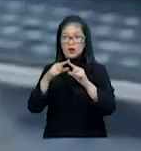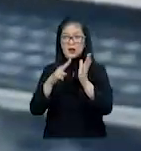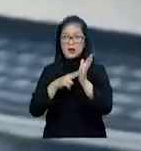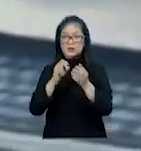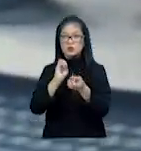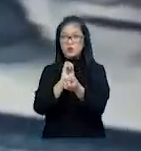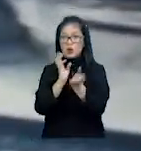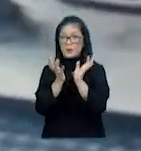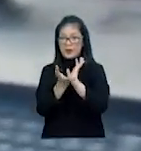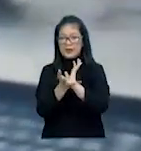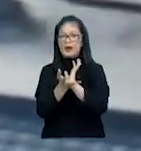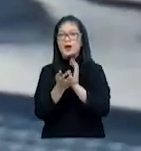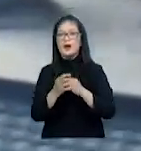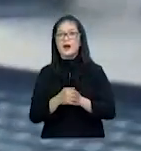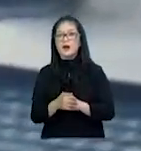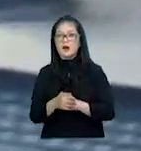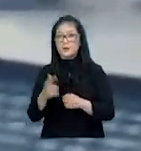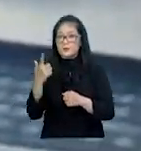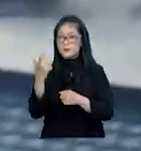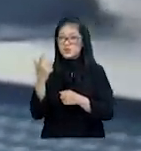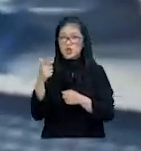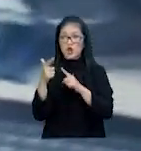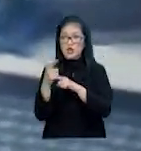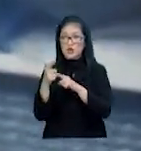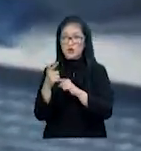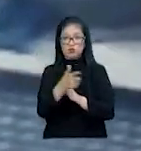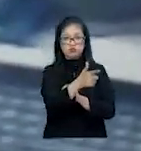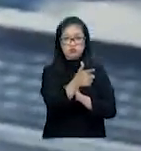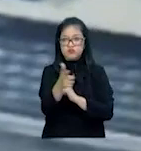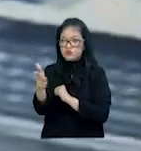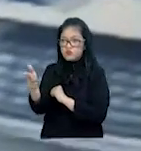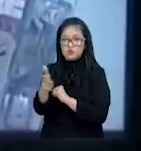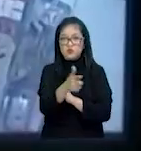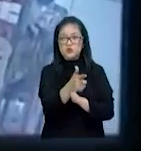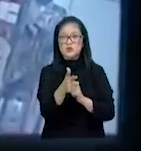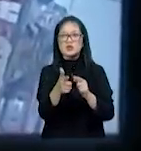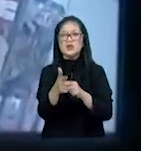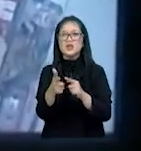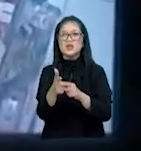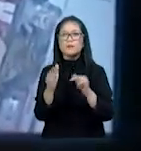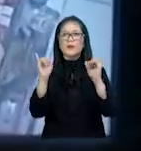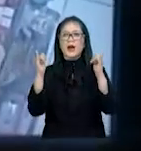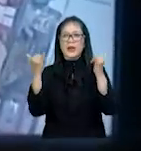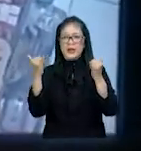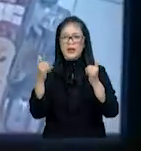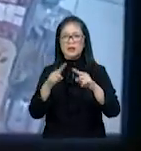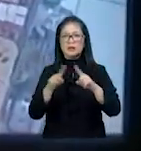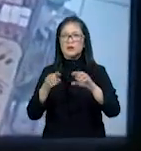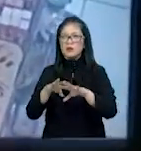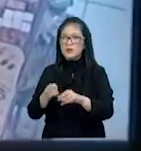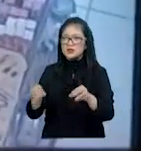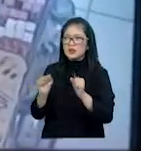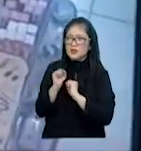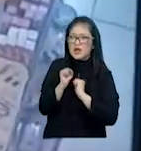Seorang pelaku menodongkan benda menyerupai senjata api ke kasir, meski ternyata hanya pistol mainan. Aksi pelaku membuat karyawan minimarket